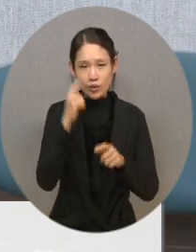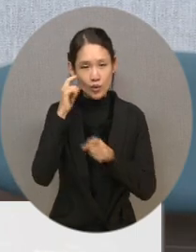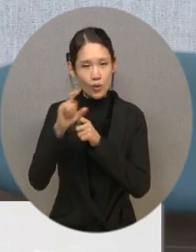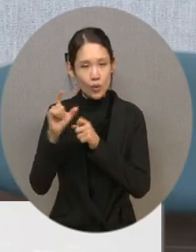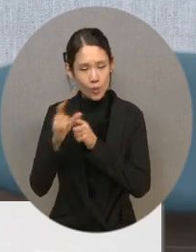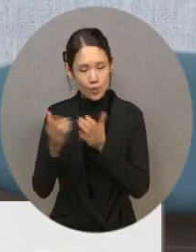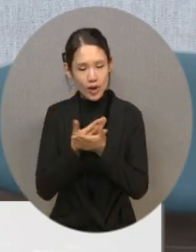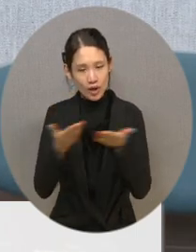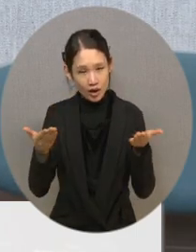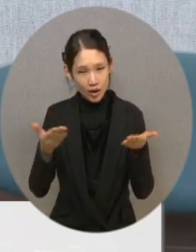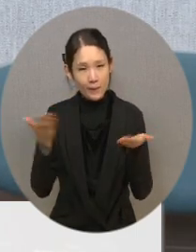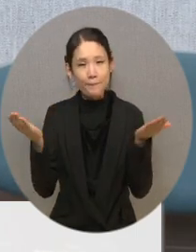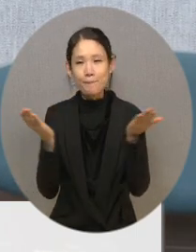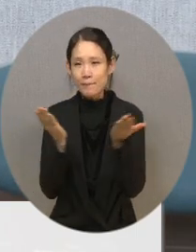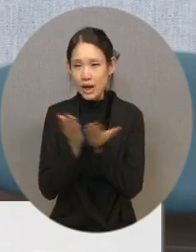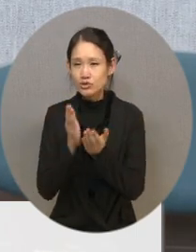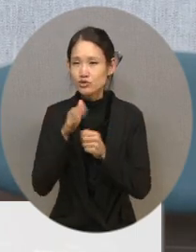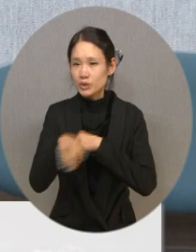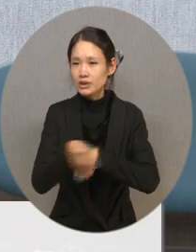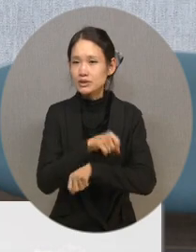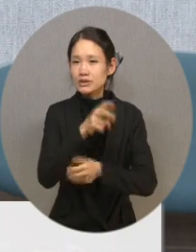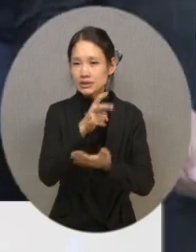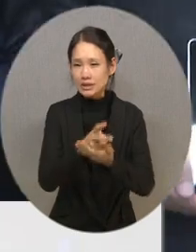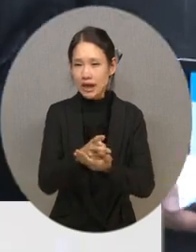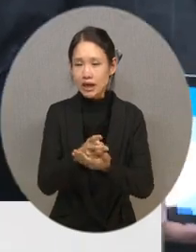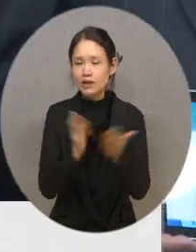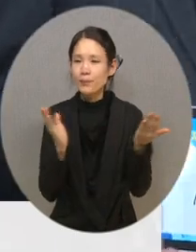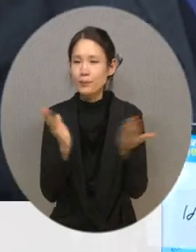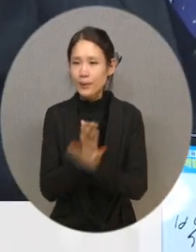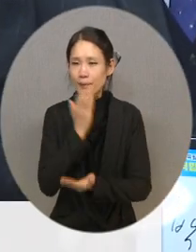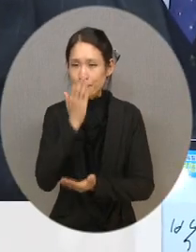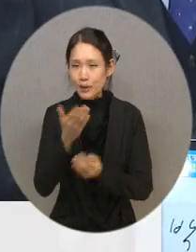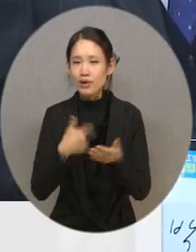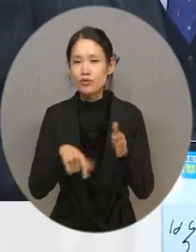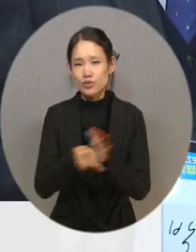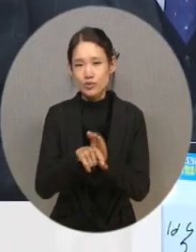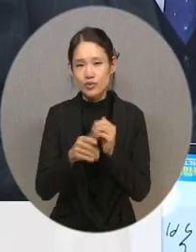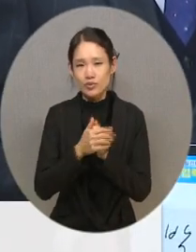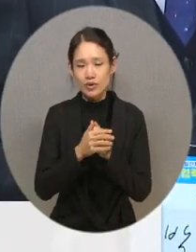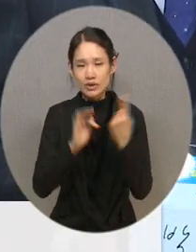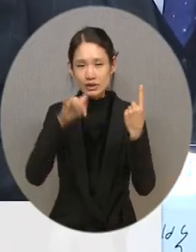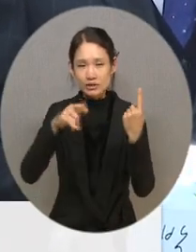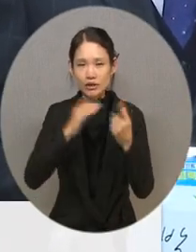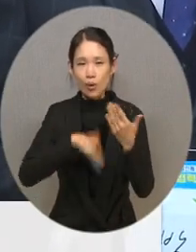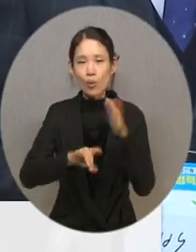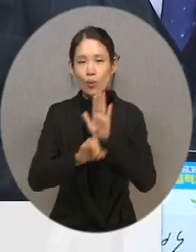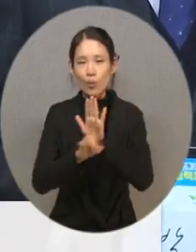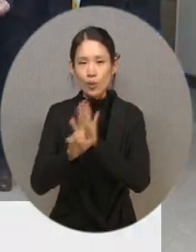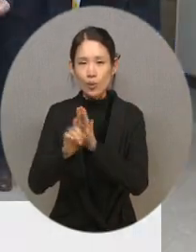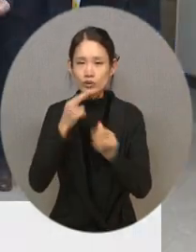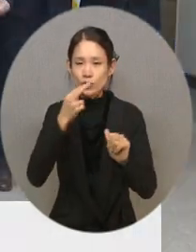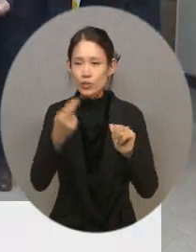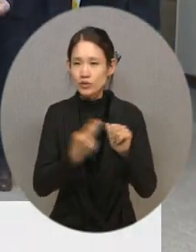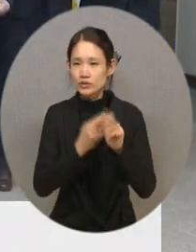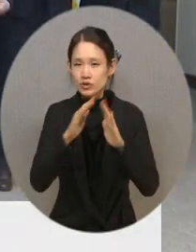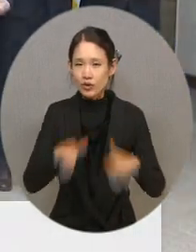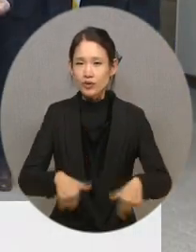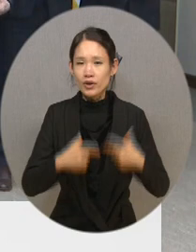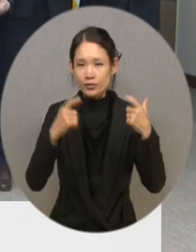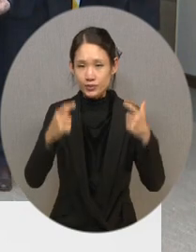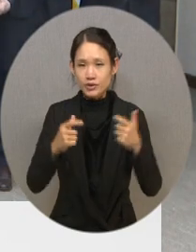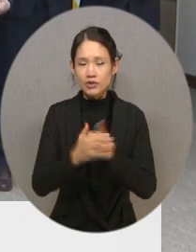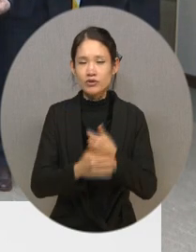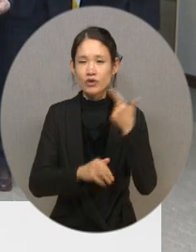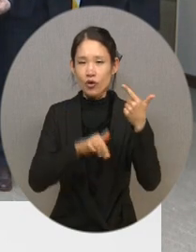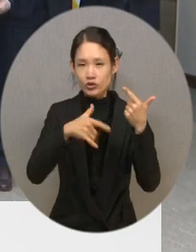고려한 맞춤형 특례도 가능하기 때문에 특구 지정을 앞두고 1차 공모에 도전하는 전남 지역